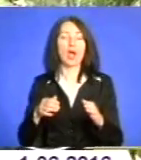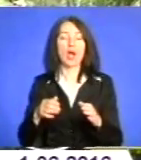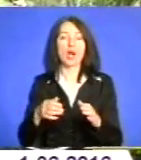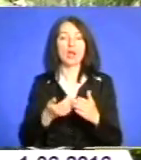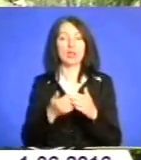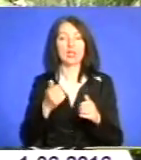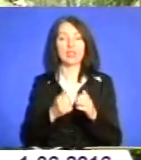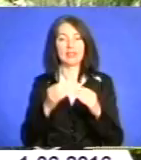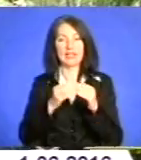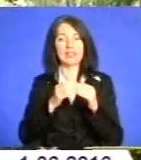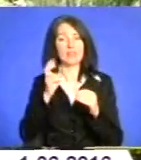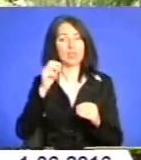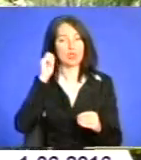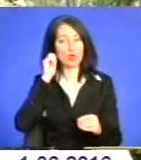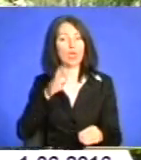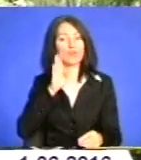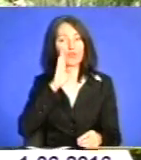дівчата, юнаки.